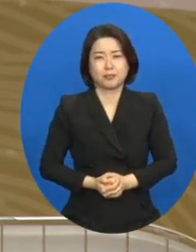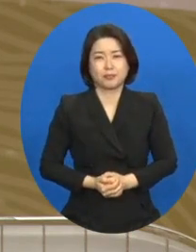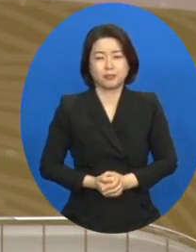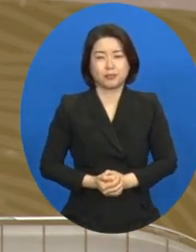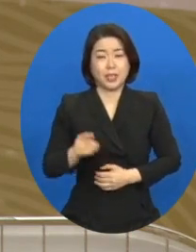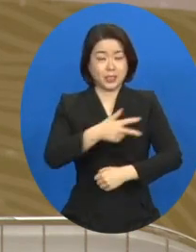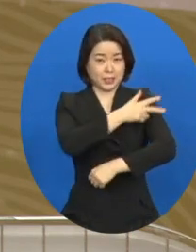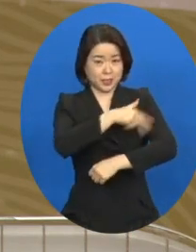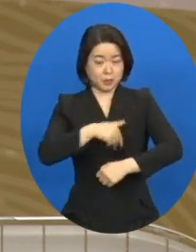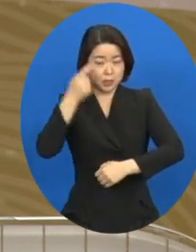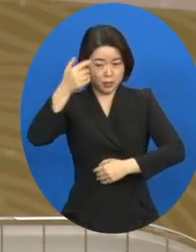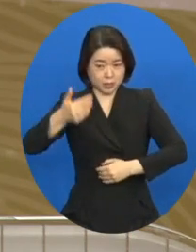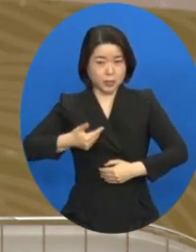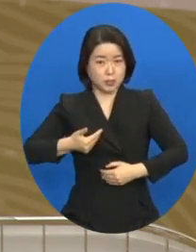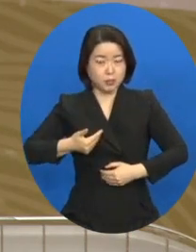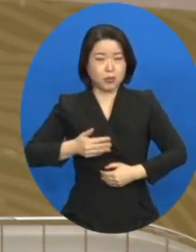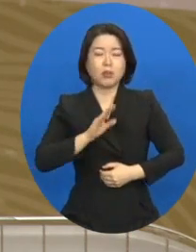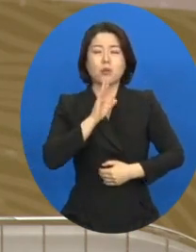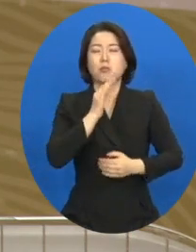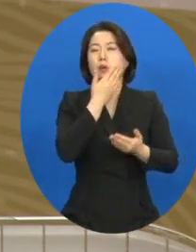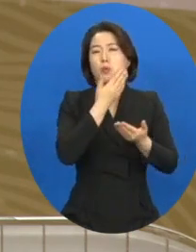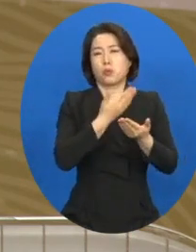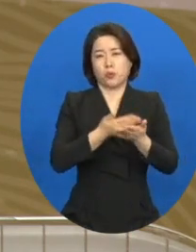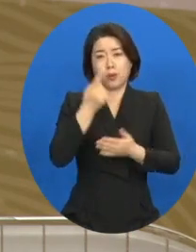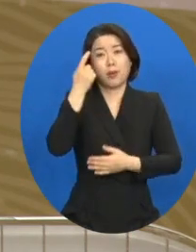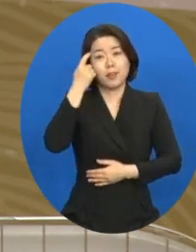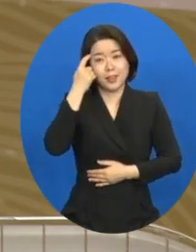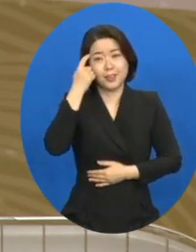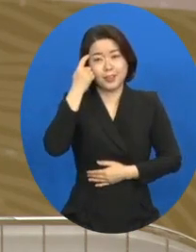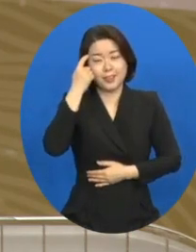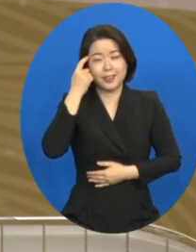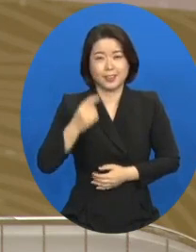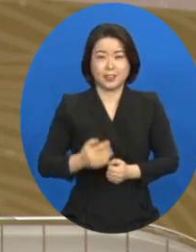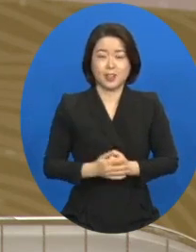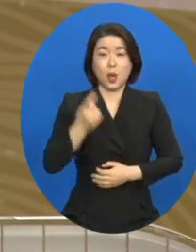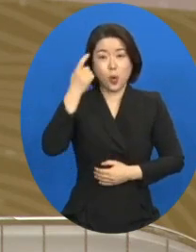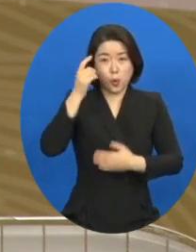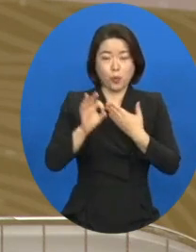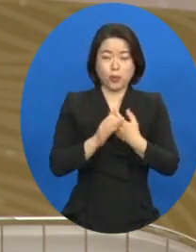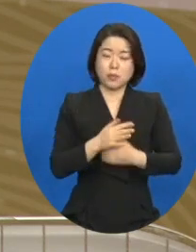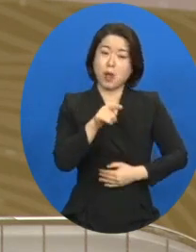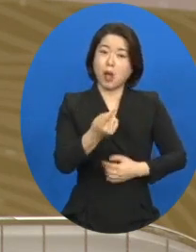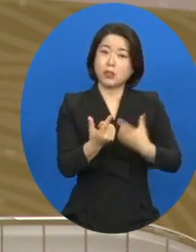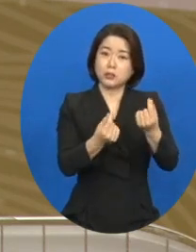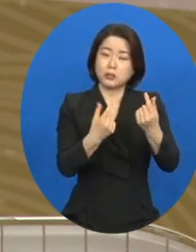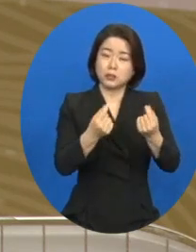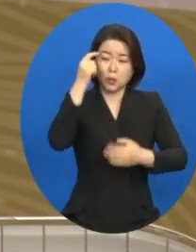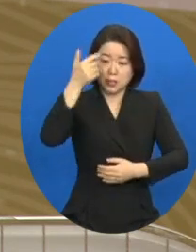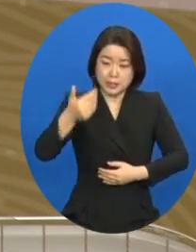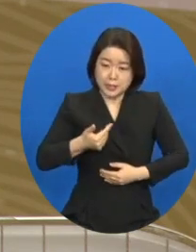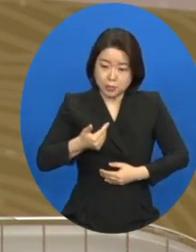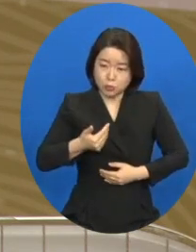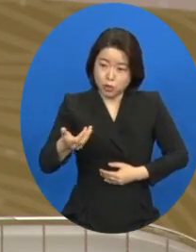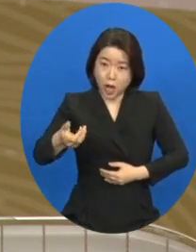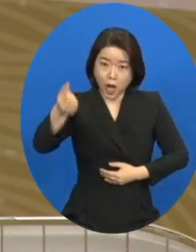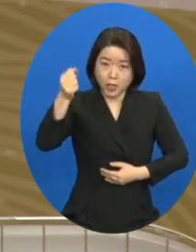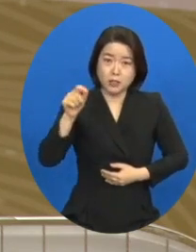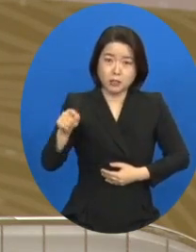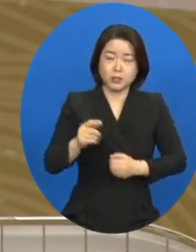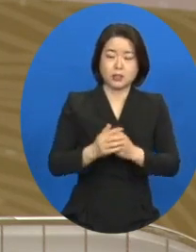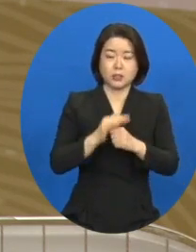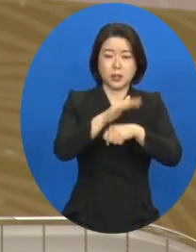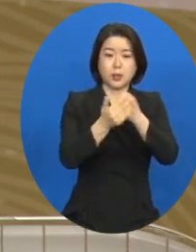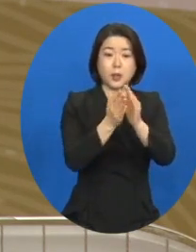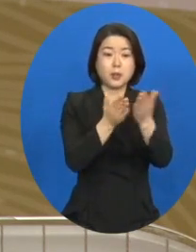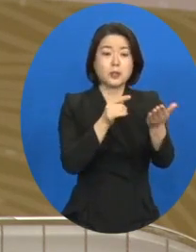그 집사님의 질문이 저는 참 귀하게 여겨지더라고요. 왜냐하면 그런 식의 질문을 가지는 것은